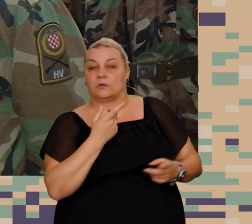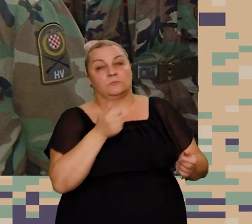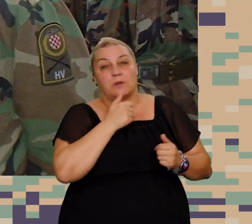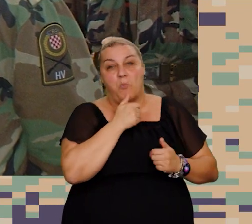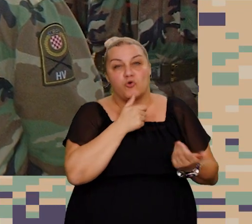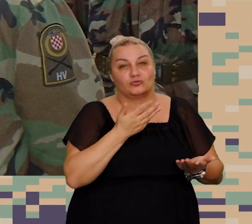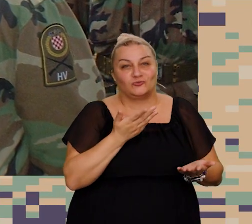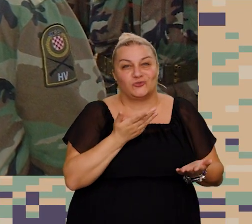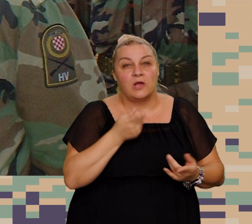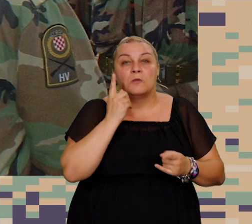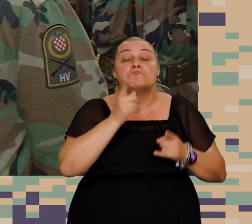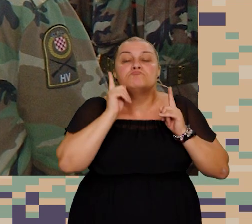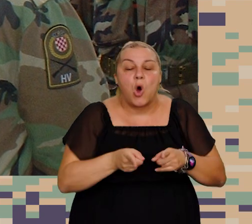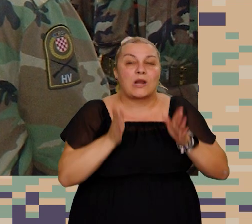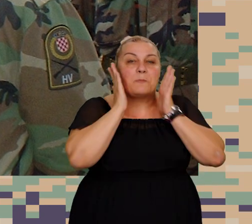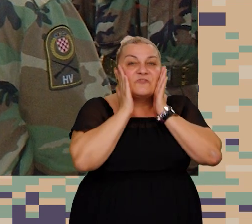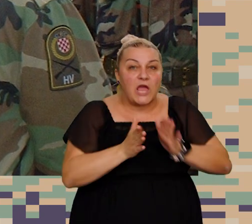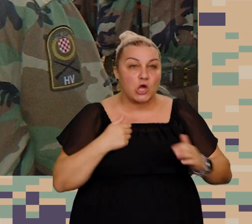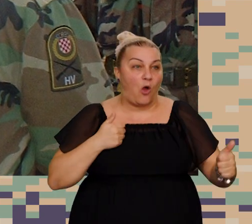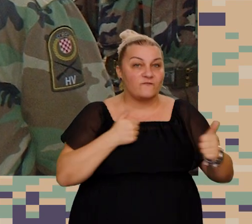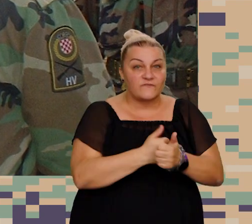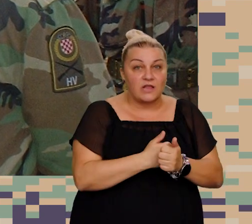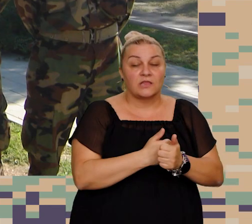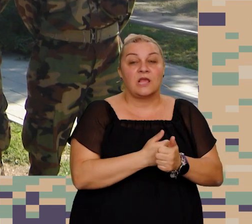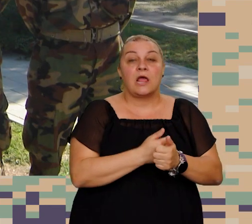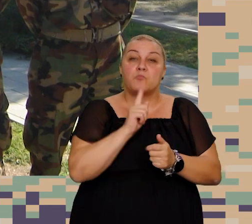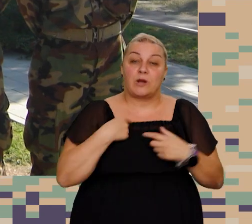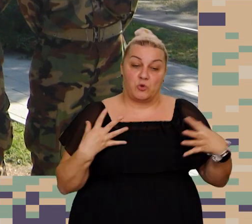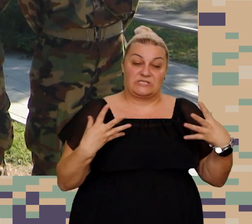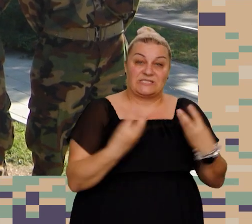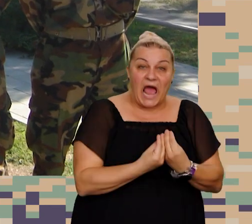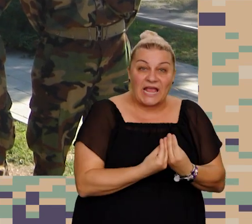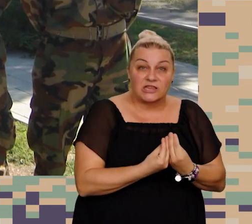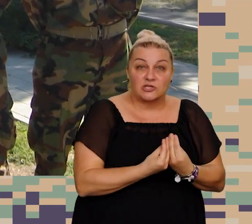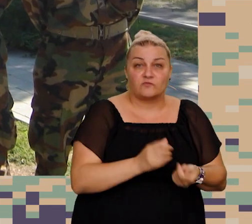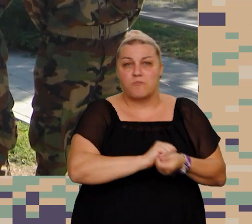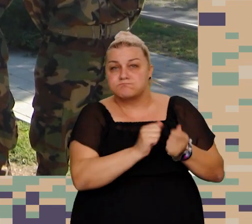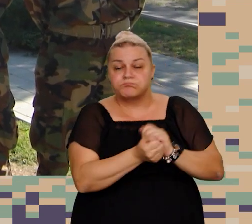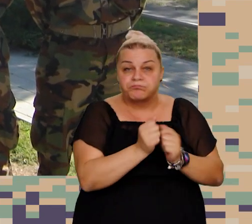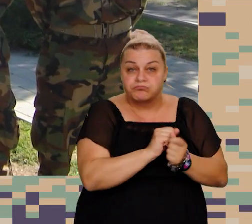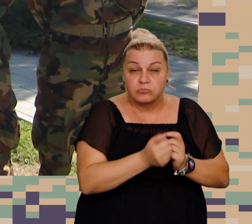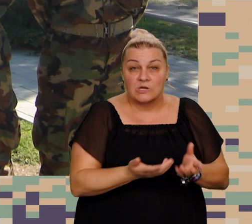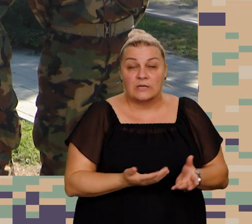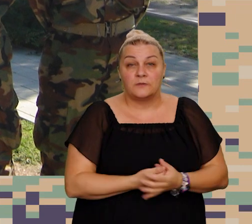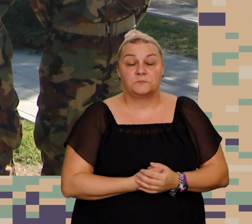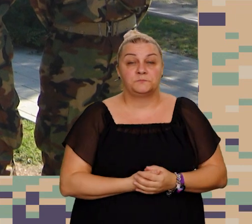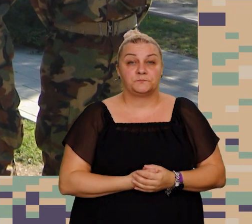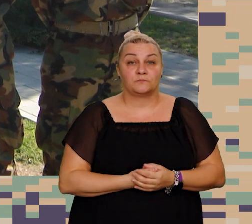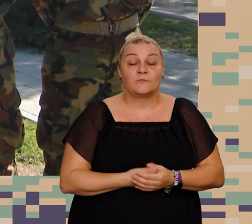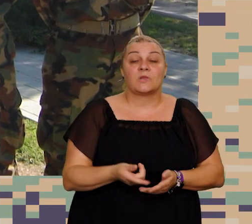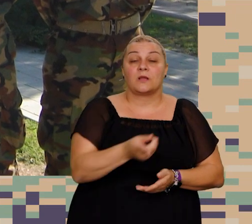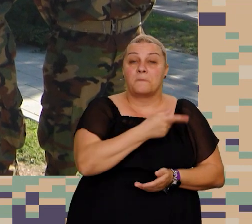rezerve, jer smo bili osuđeni na jedno zajedništvo, osuđeni u najpozitivnijem smislu.